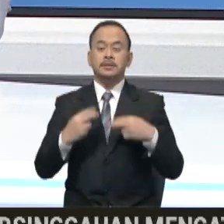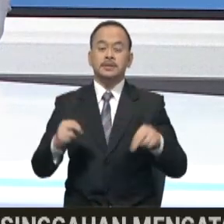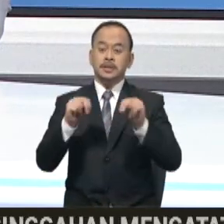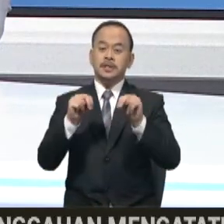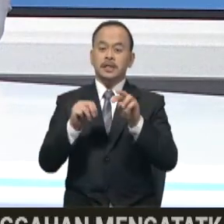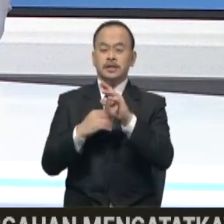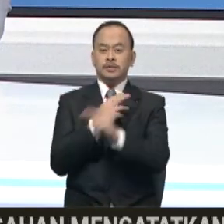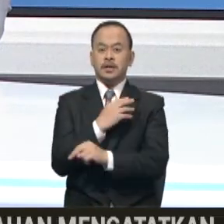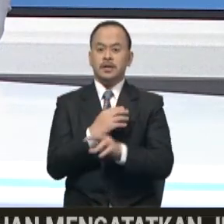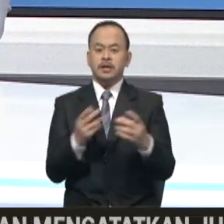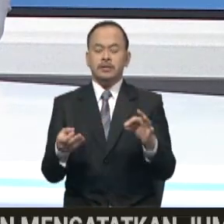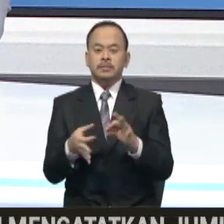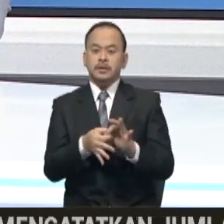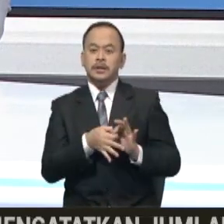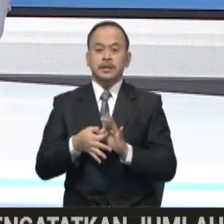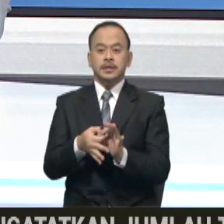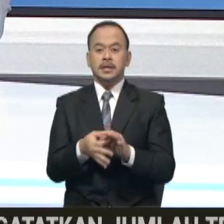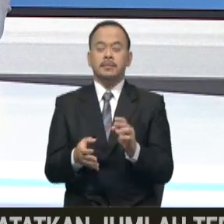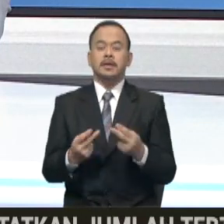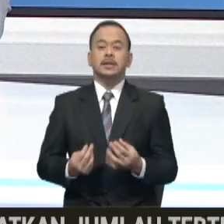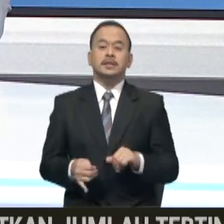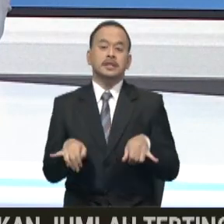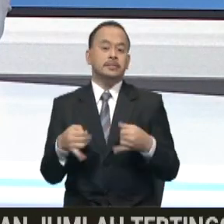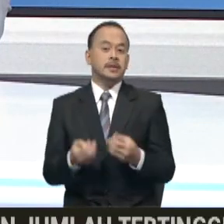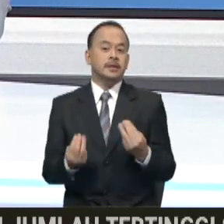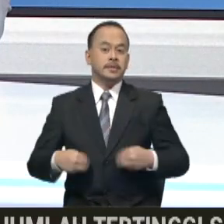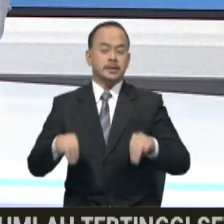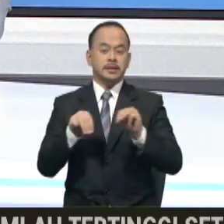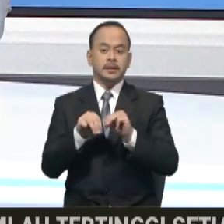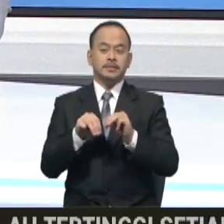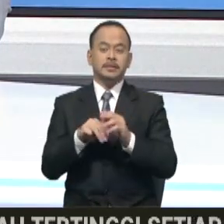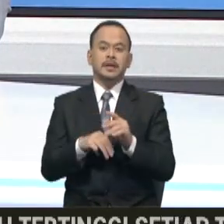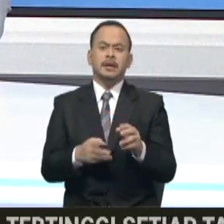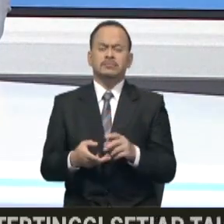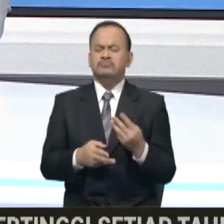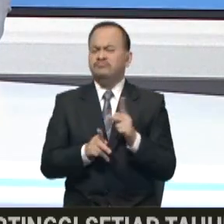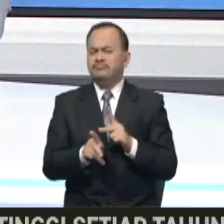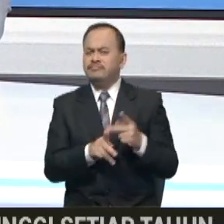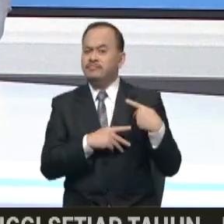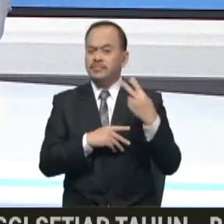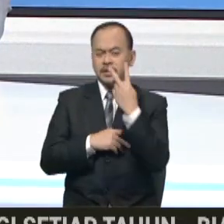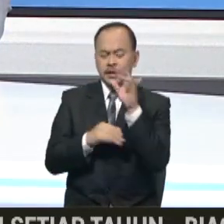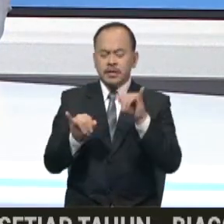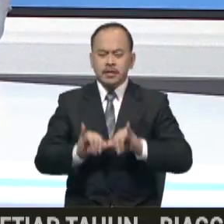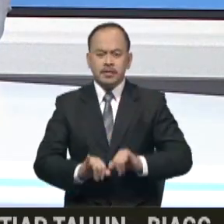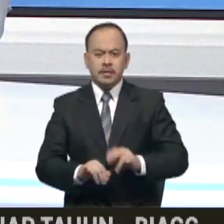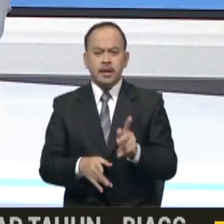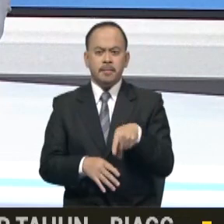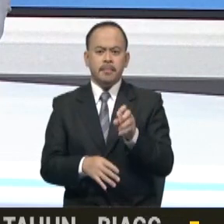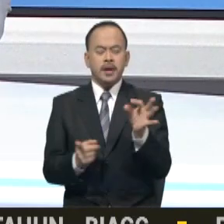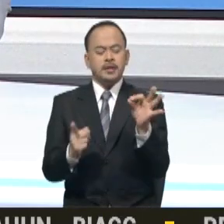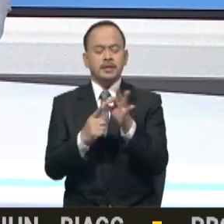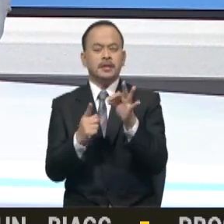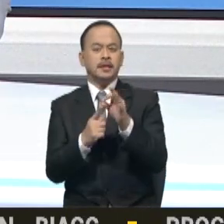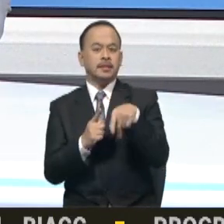kerjasama Jabatan Hal Ehwal Masjid bertujuan untuk menambah rasa prihatin masyarakat terhadap isu-isu Palestin ketika ini